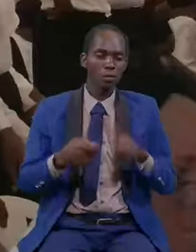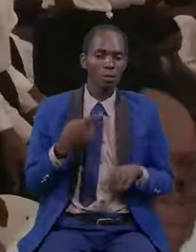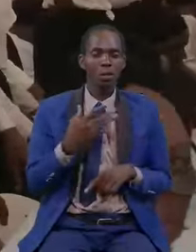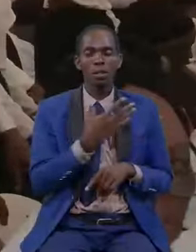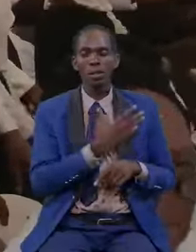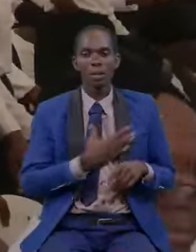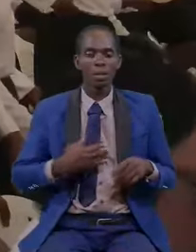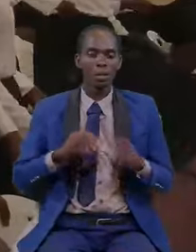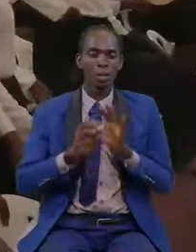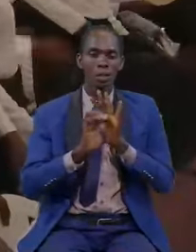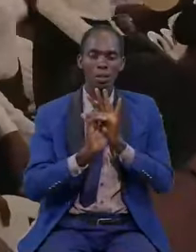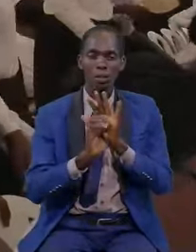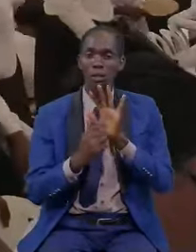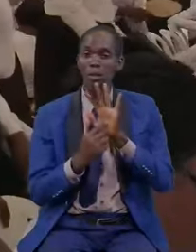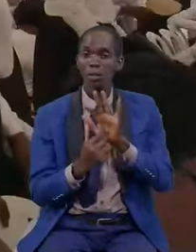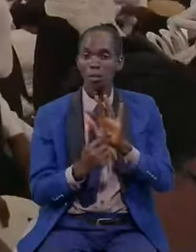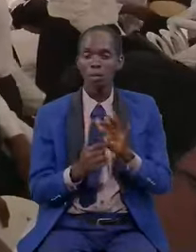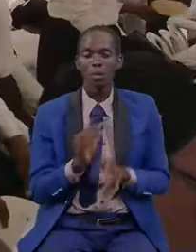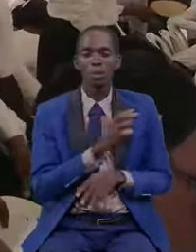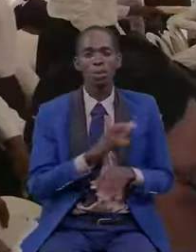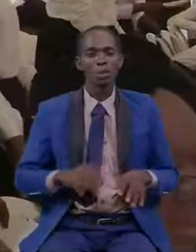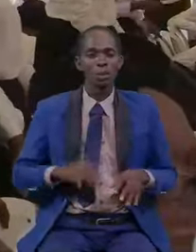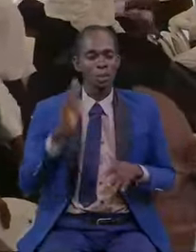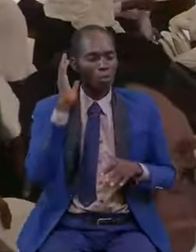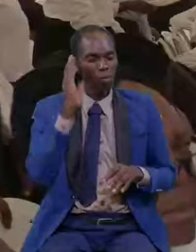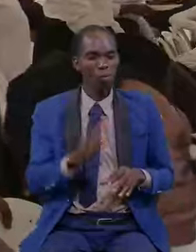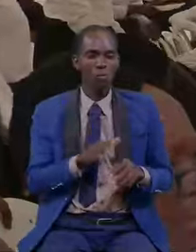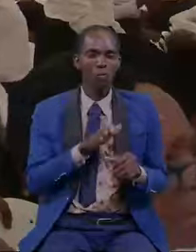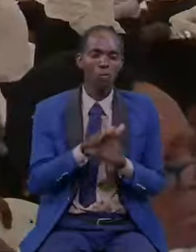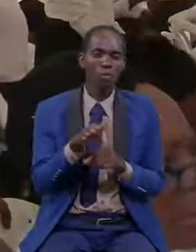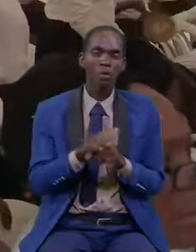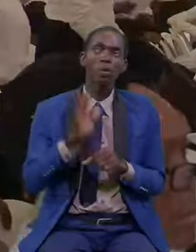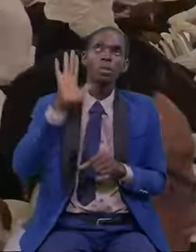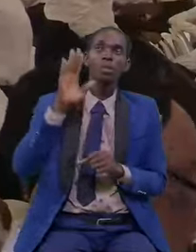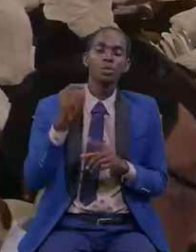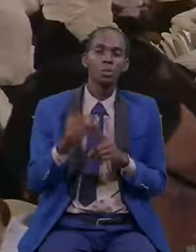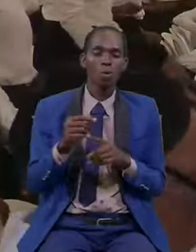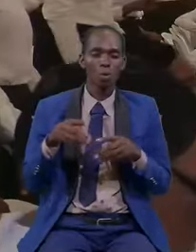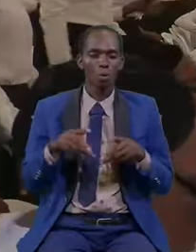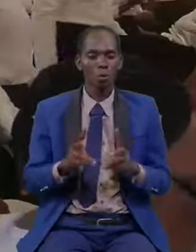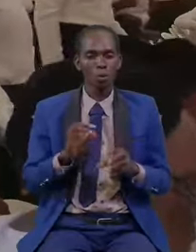accomplisse sa parole, ses voies, sa volonté dans votre vie.